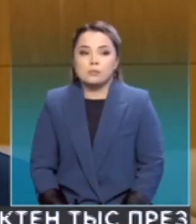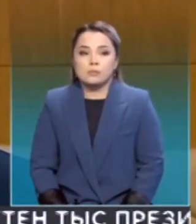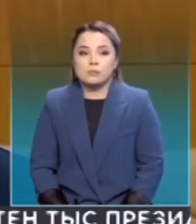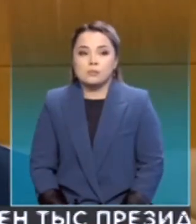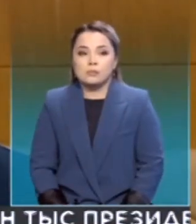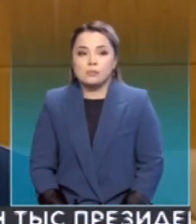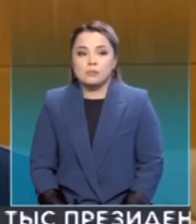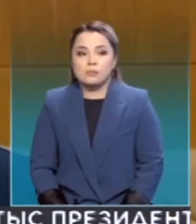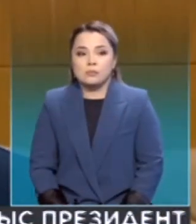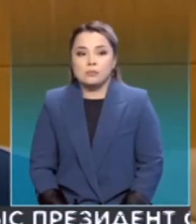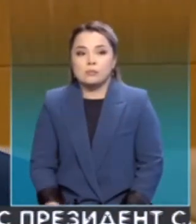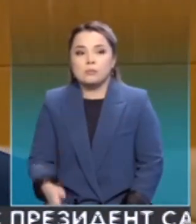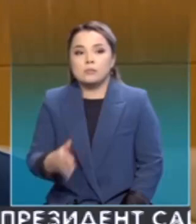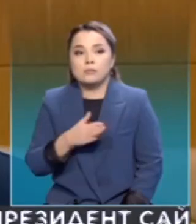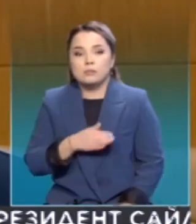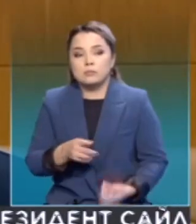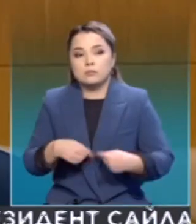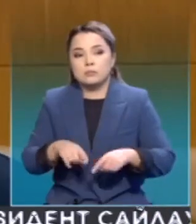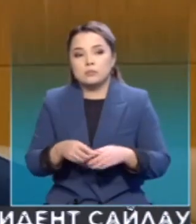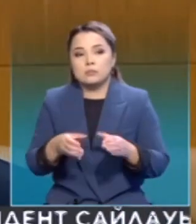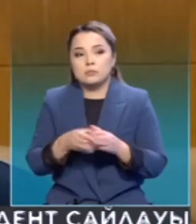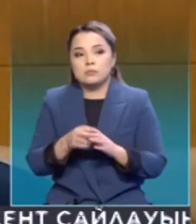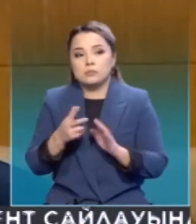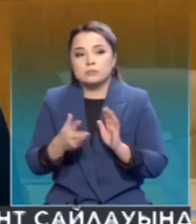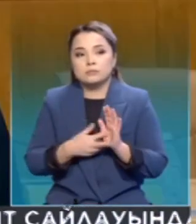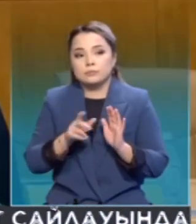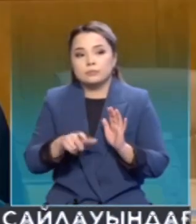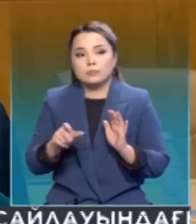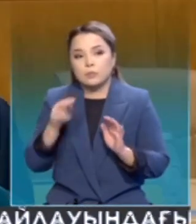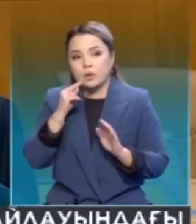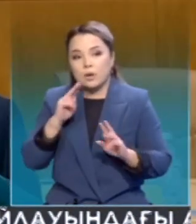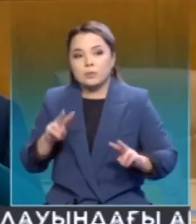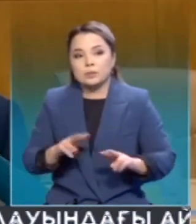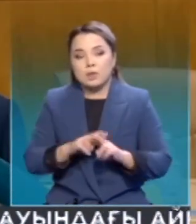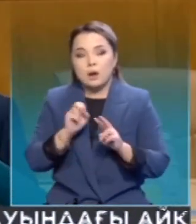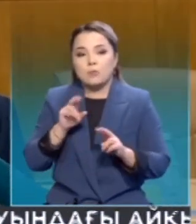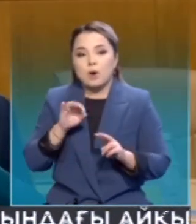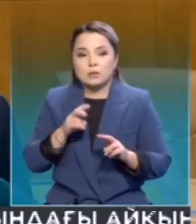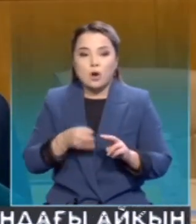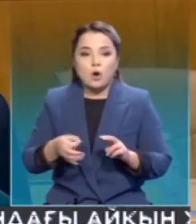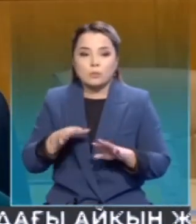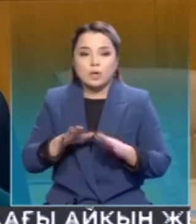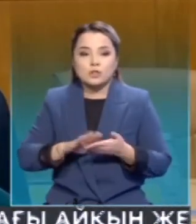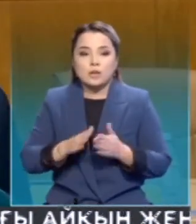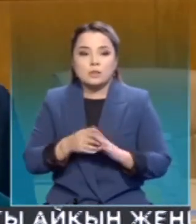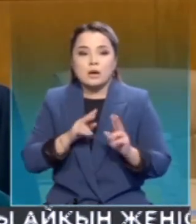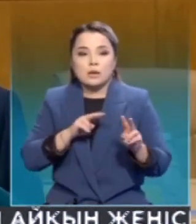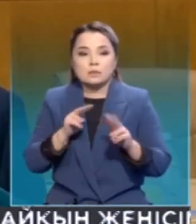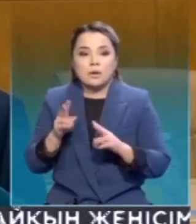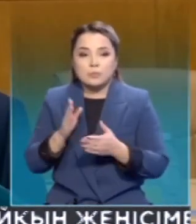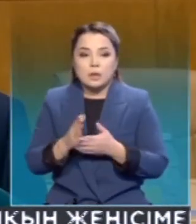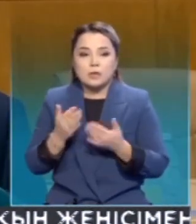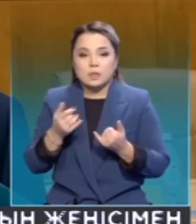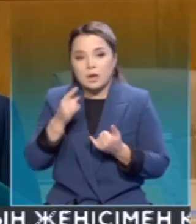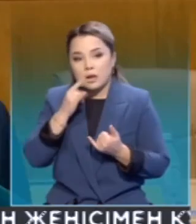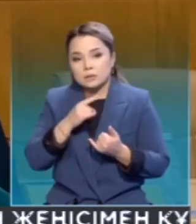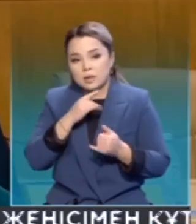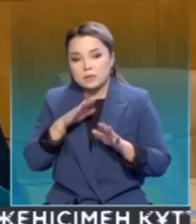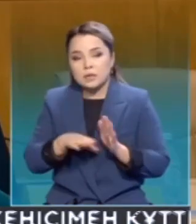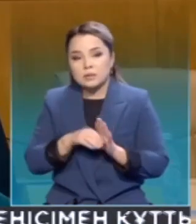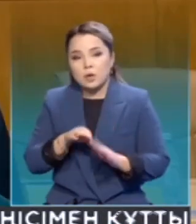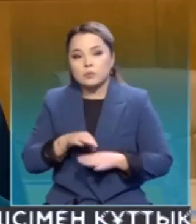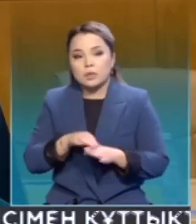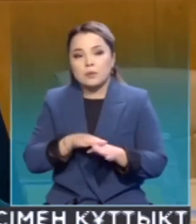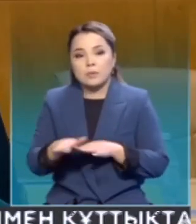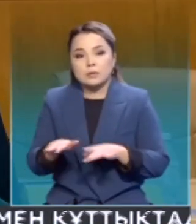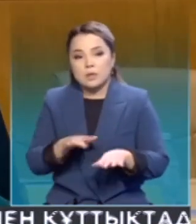тамандан 50-дан. Біздің құрамдағы 18 адам Шымкент, Астана қалалары мен Ақмола облысындағы жағдайды қадағалады. Биыл Қазақстандағы сайлау